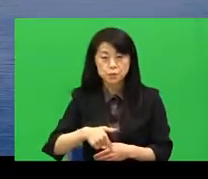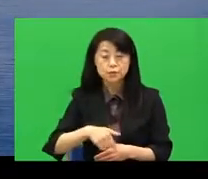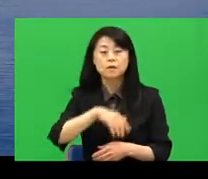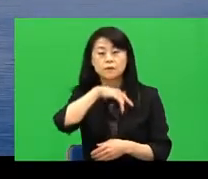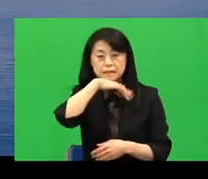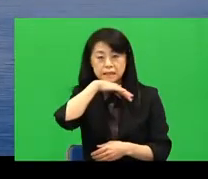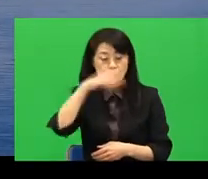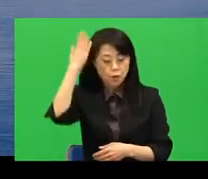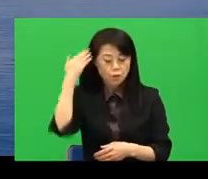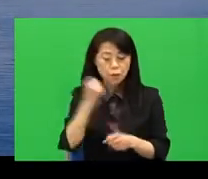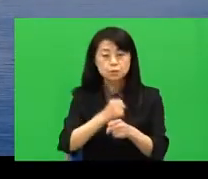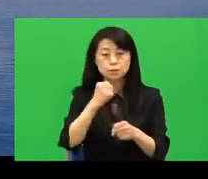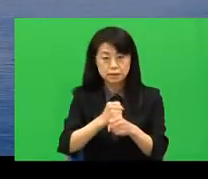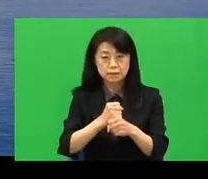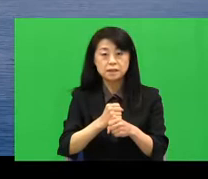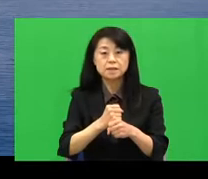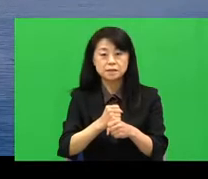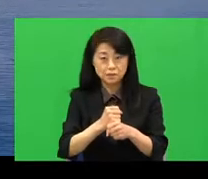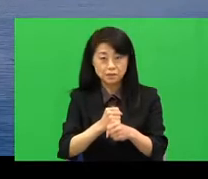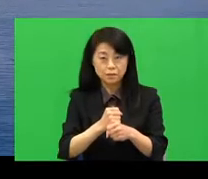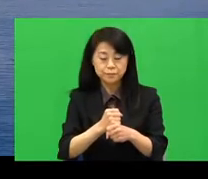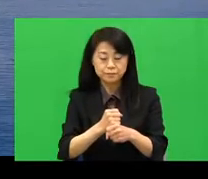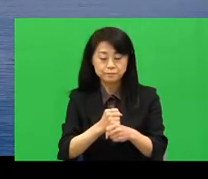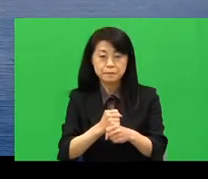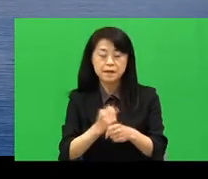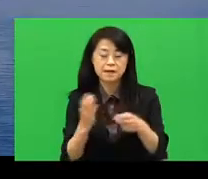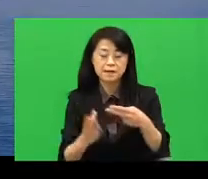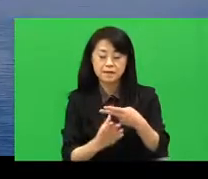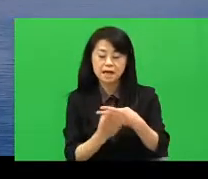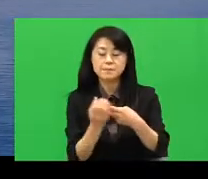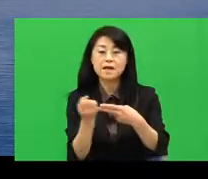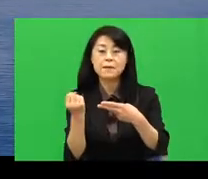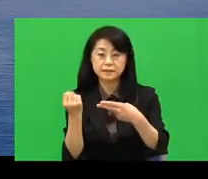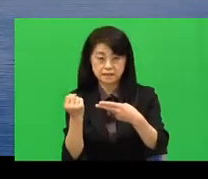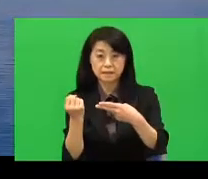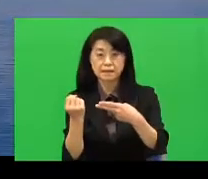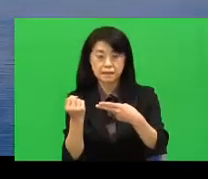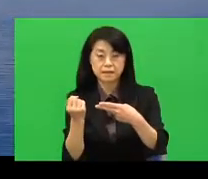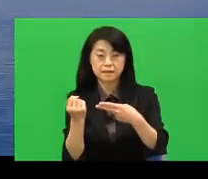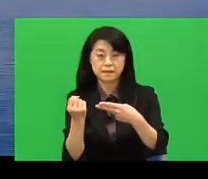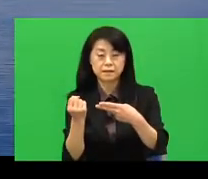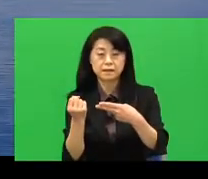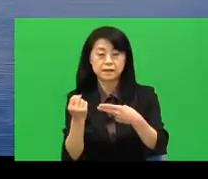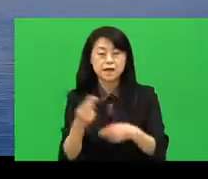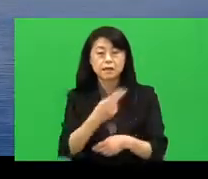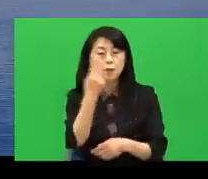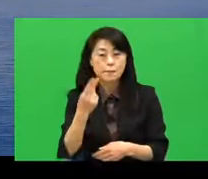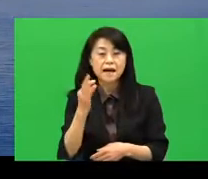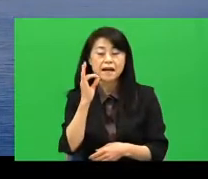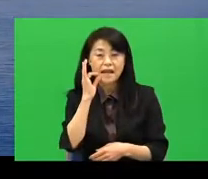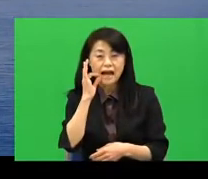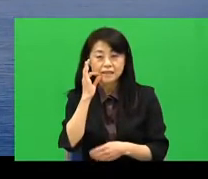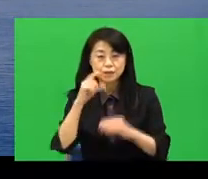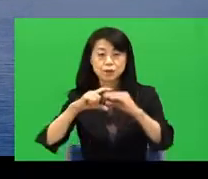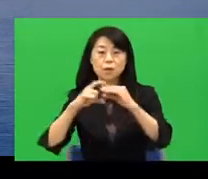黒作り、イカの黒作りの時の黒作りを、噛み合わせてですね、富山ライス